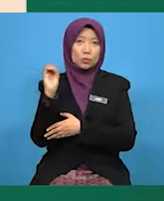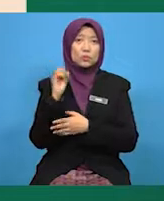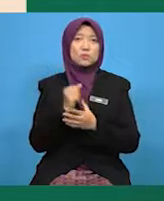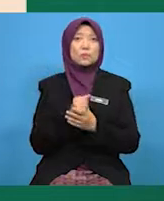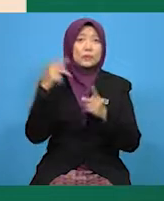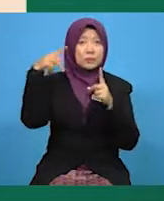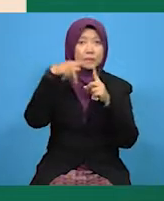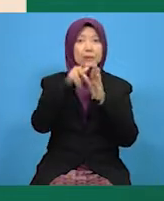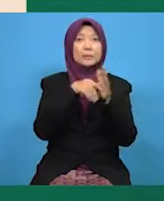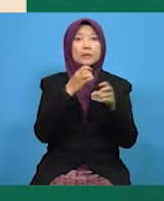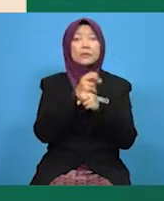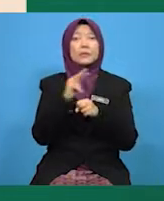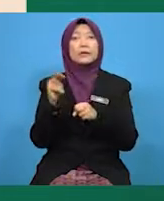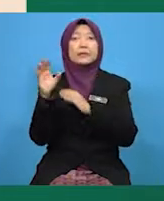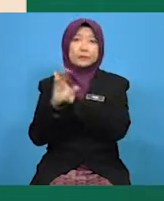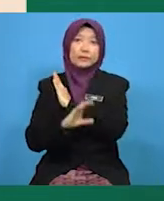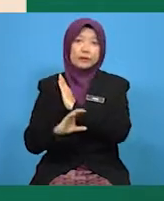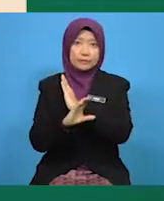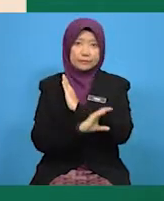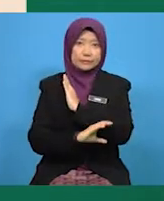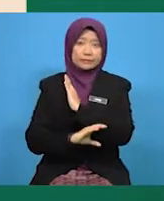13.95% kepada pendapatan negara.